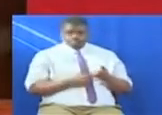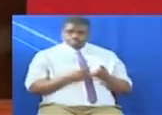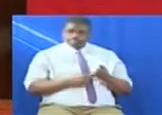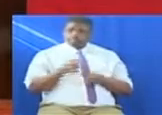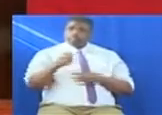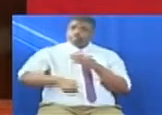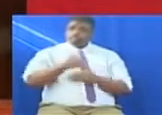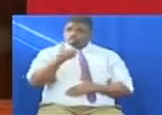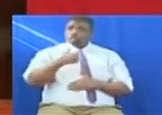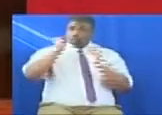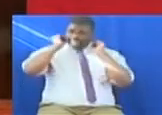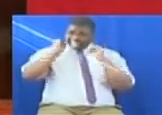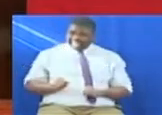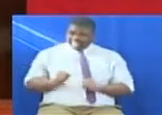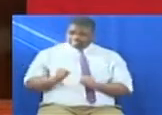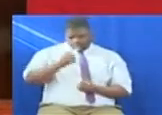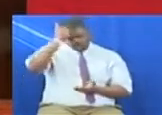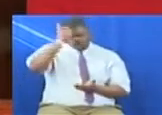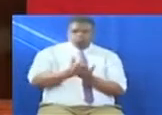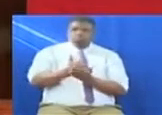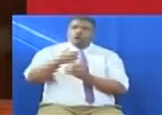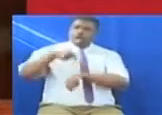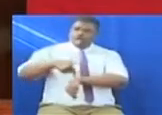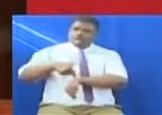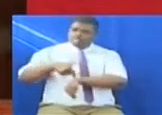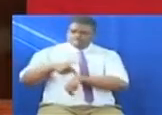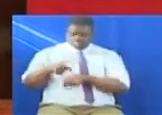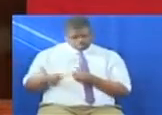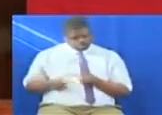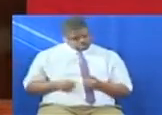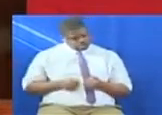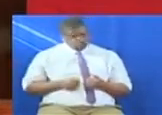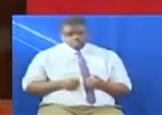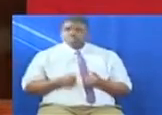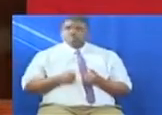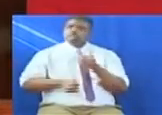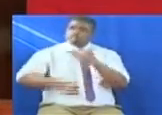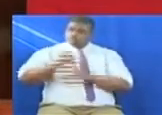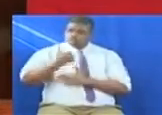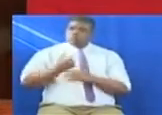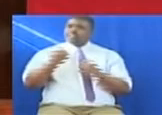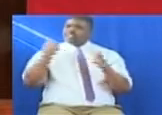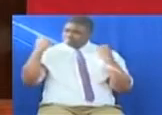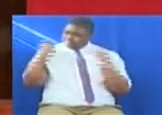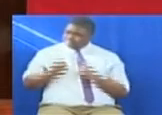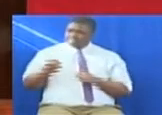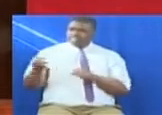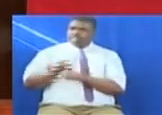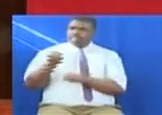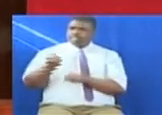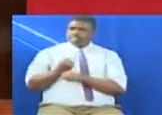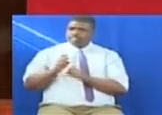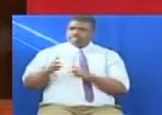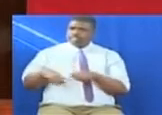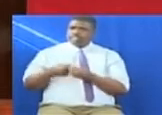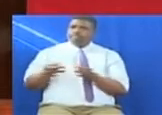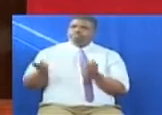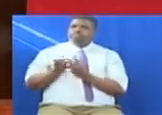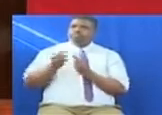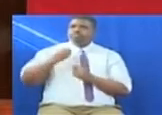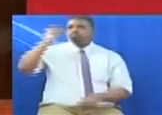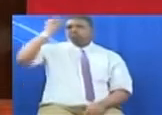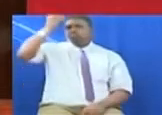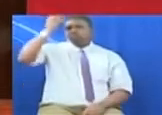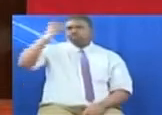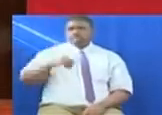kufanya maamuzi kwa wakati. Kufanya kazi kwa bidii. Lakini wakati huo ametufundisha